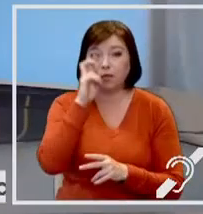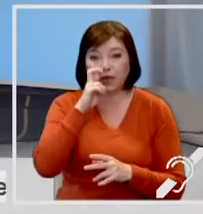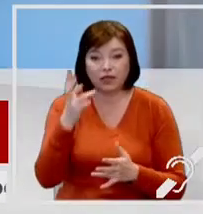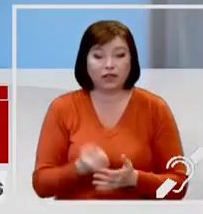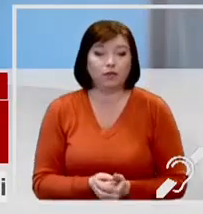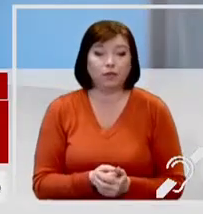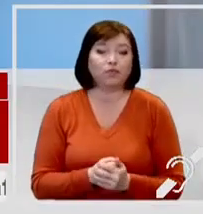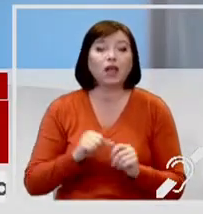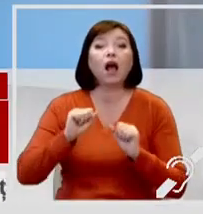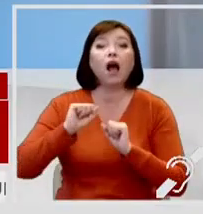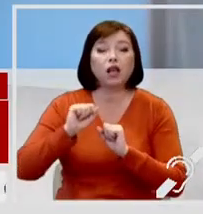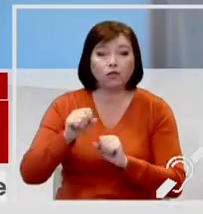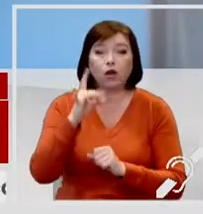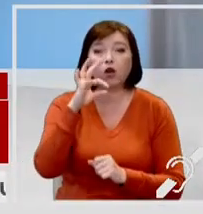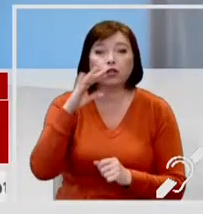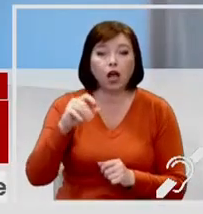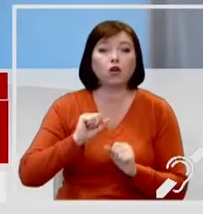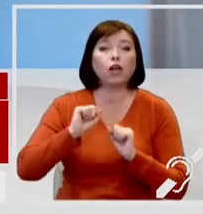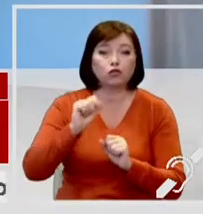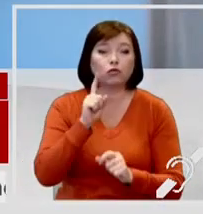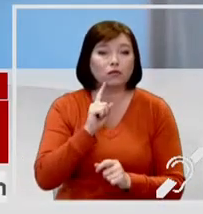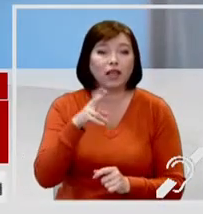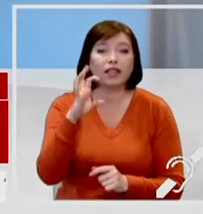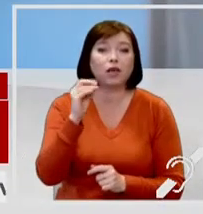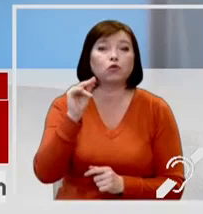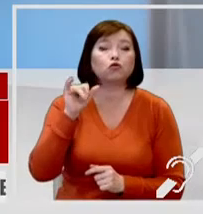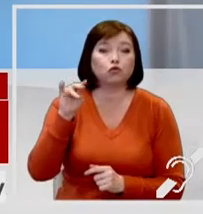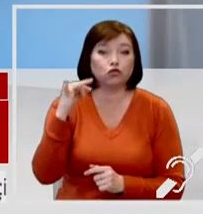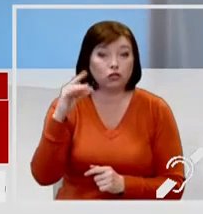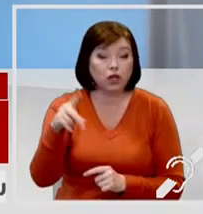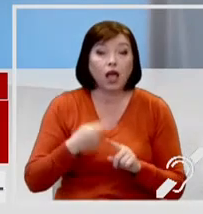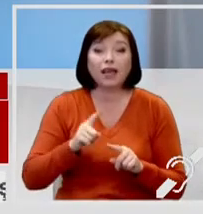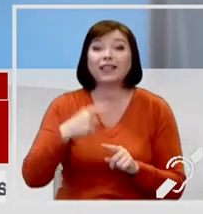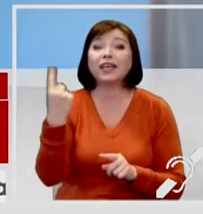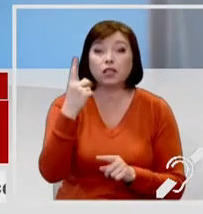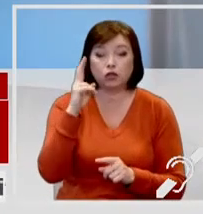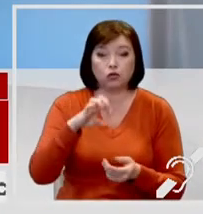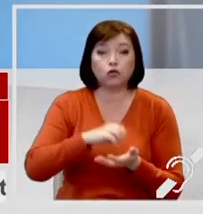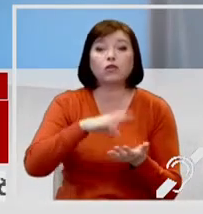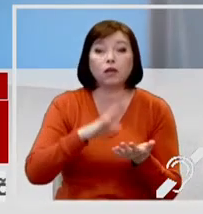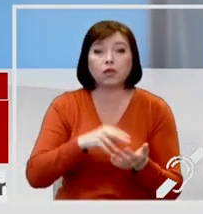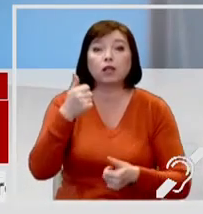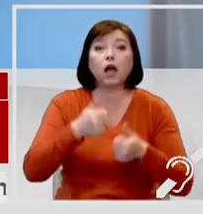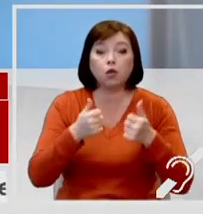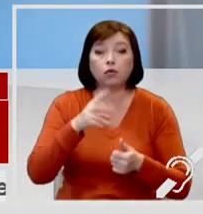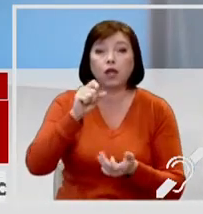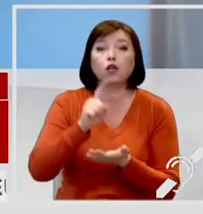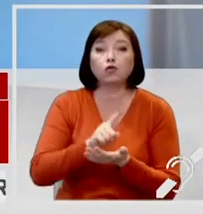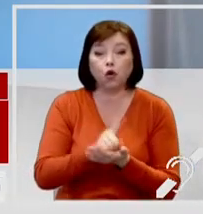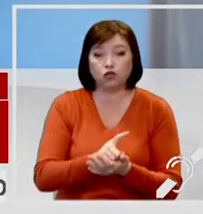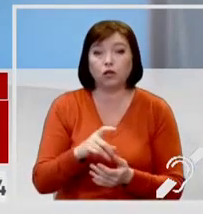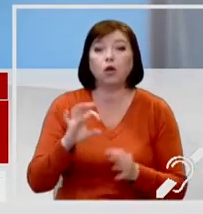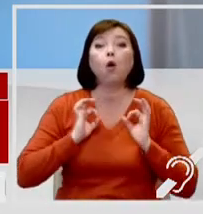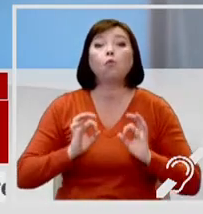Avocatul Ilie Rotaru și adjunctul procurorului interimar Igor Demciucin sunt singurii care s-au înscris la concursul pentru ocuparea funcției